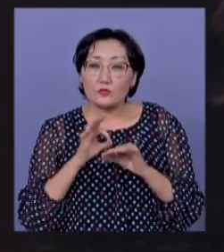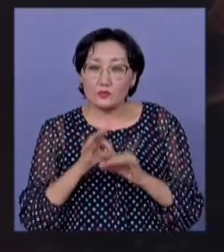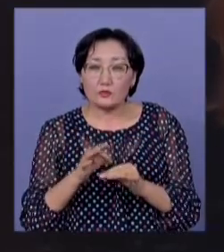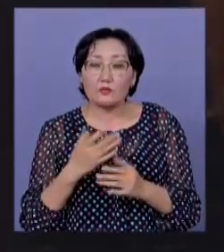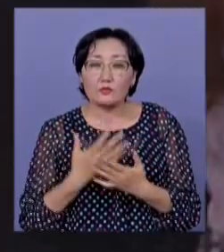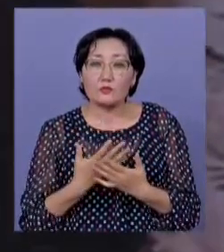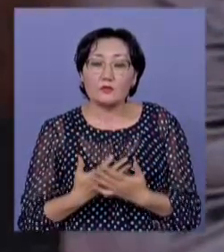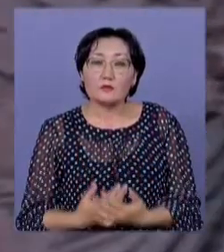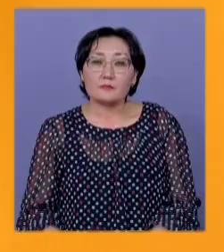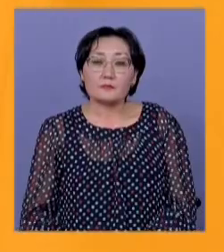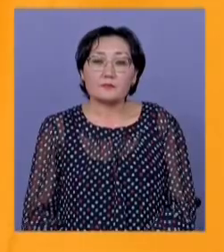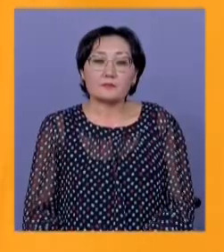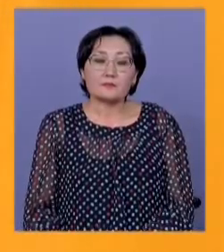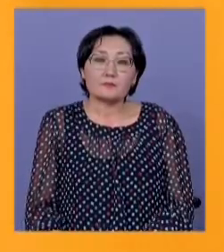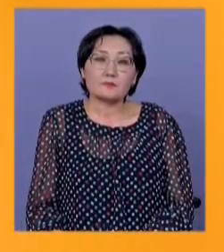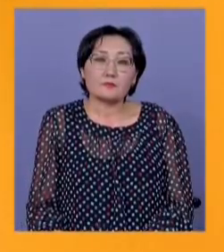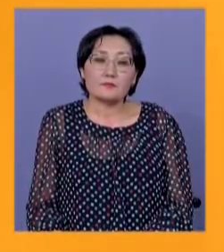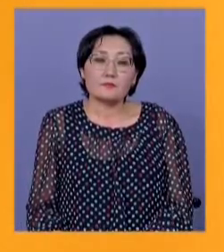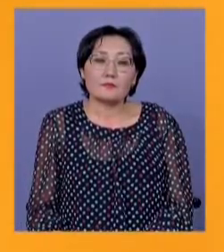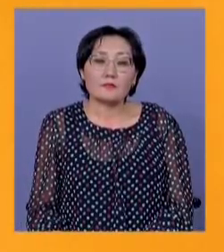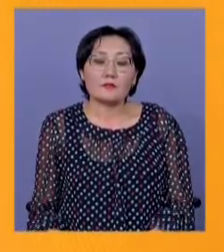байқатады, дейді Мирастың вокалдық жетекшісі.